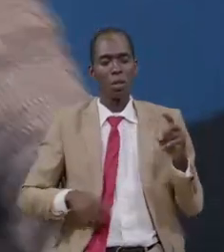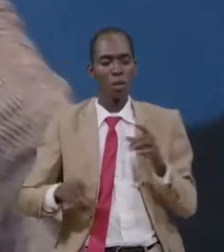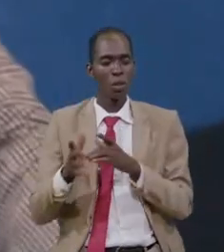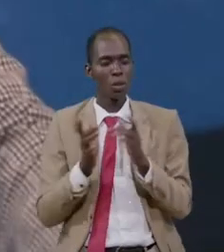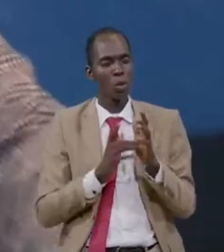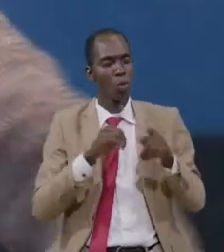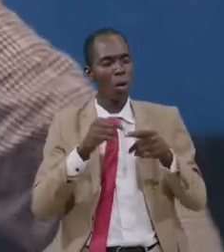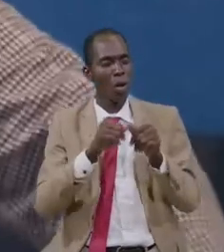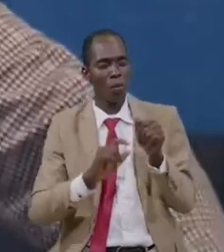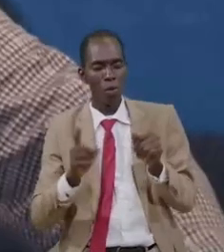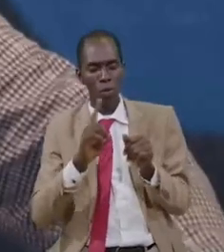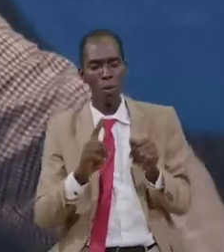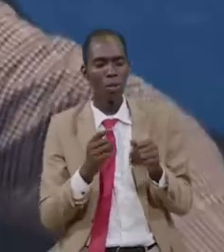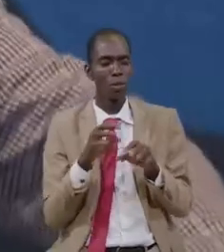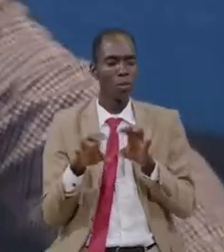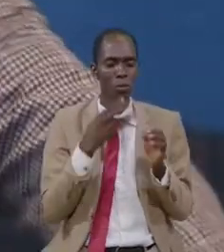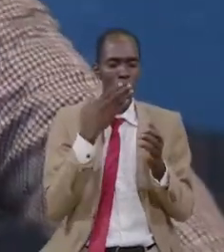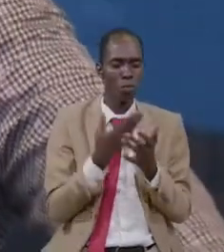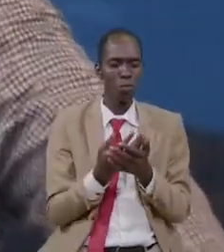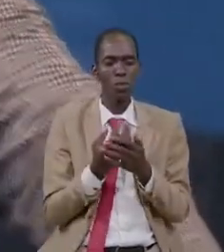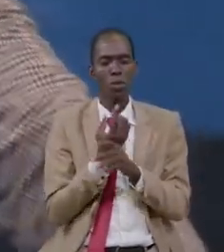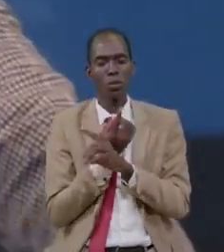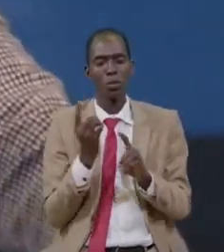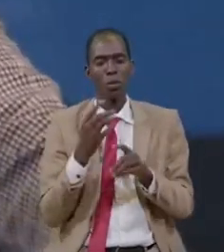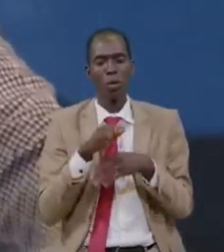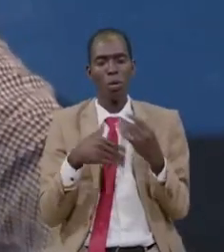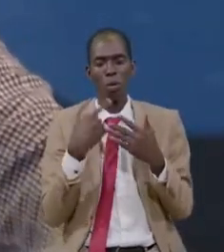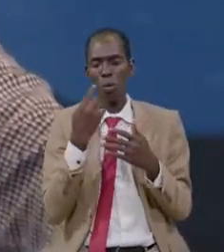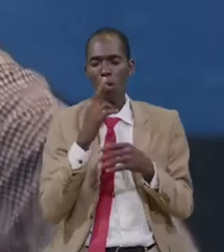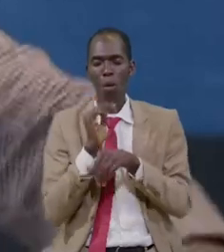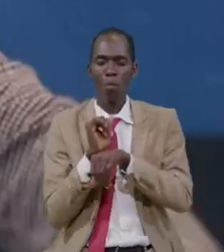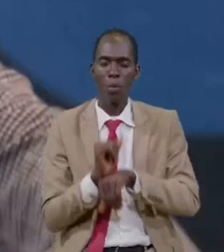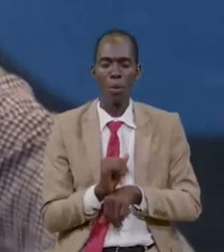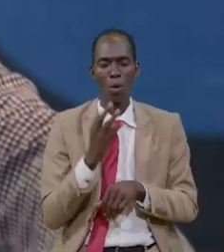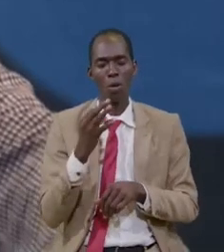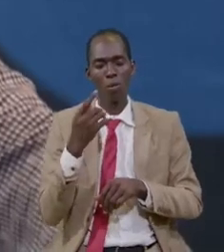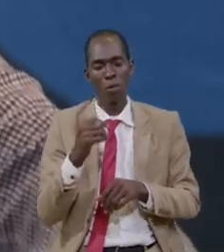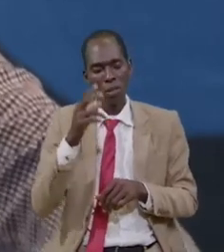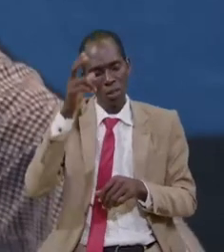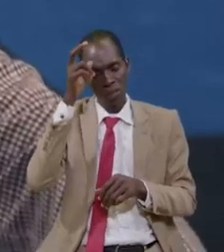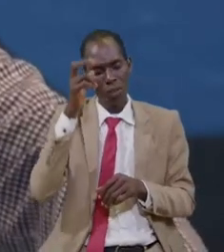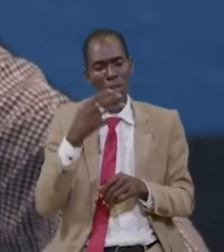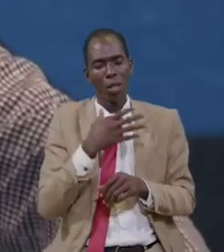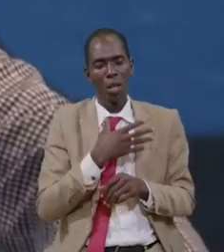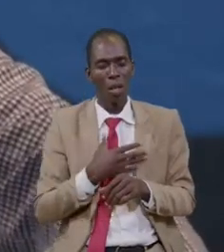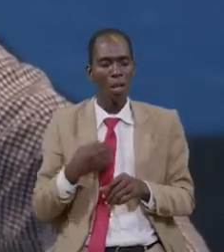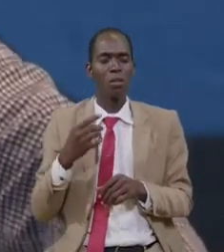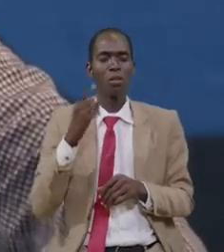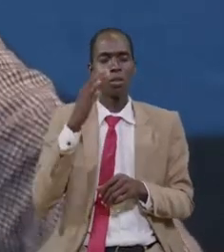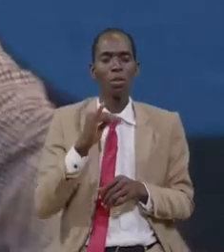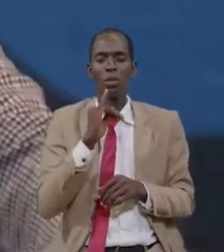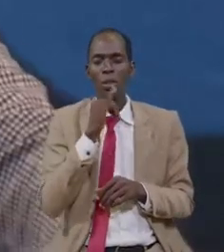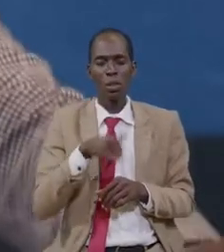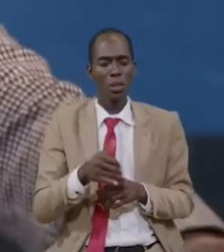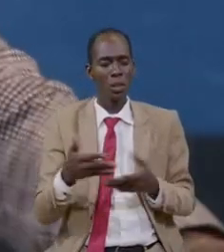ceux qui étaient sous l'empire du diable, parce que Dieu était avec toi. Et Dieu est là aujourd'hui avec nous. Je prie que